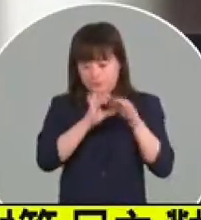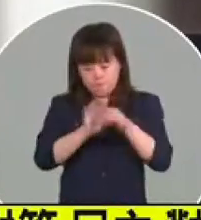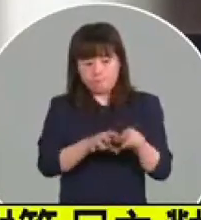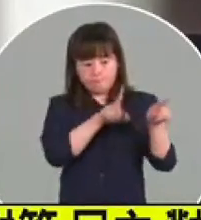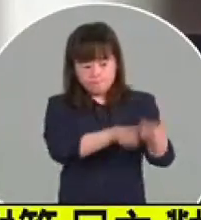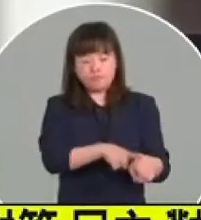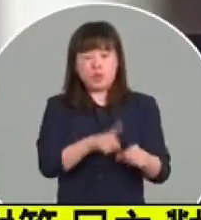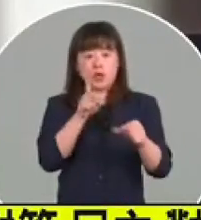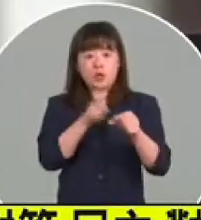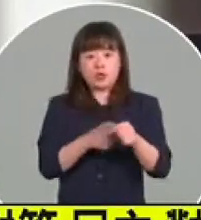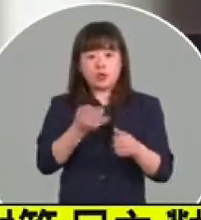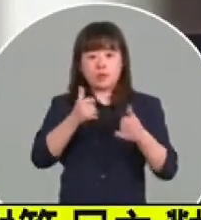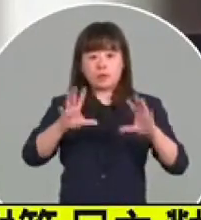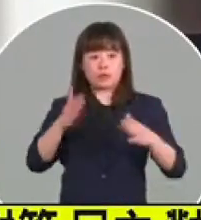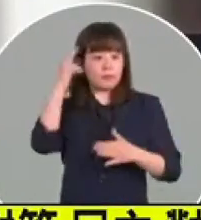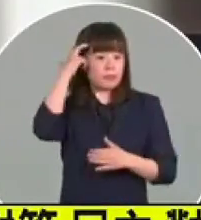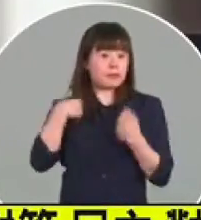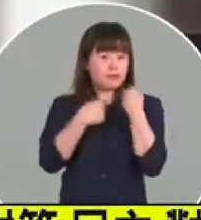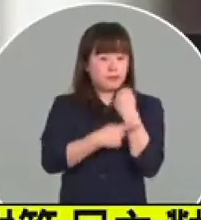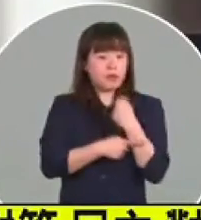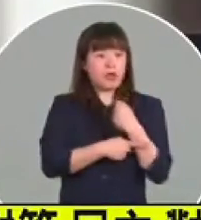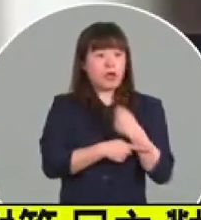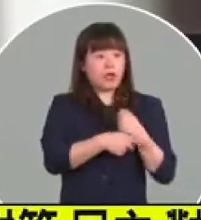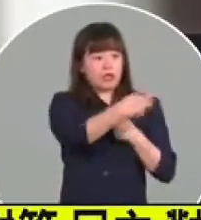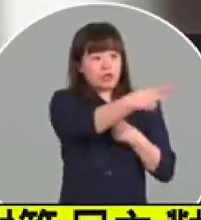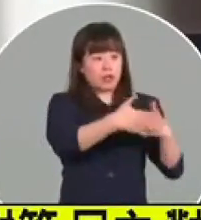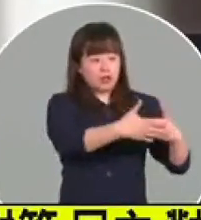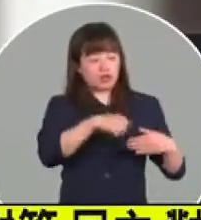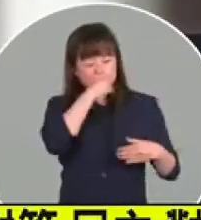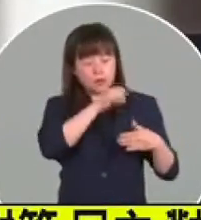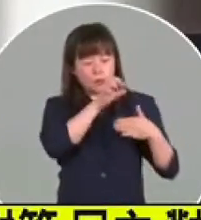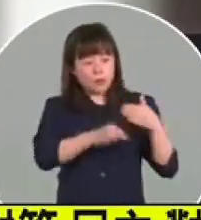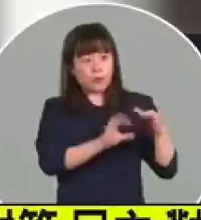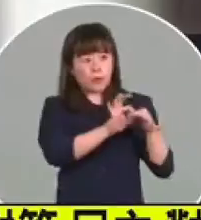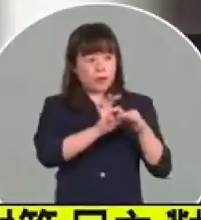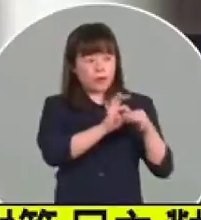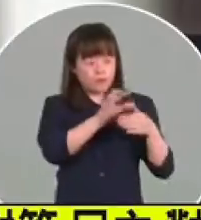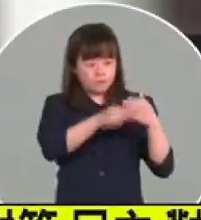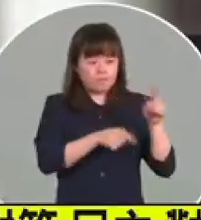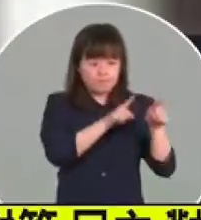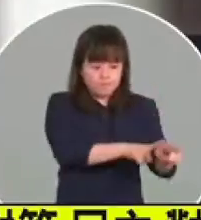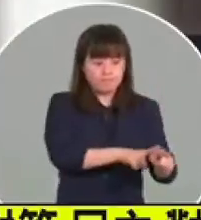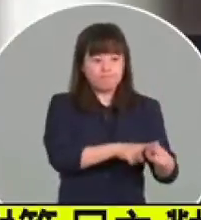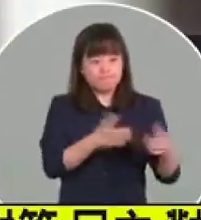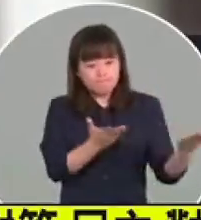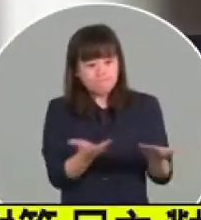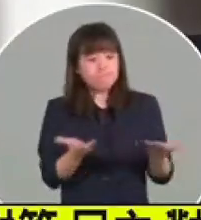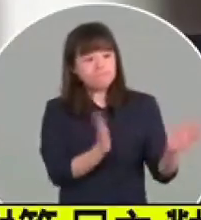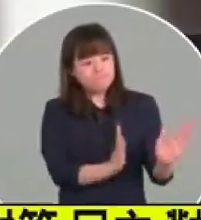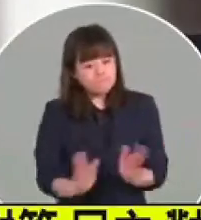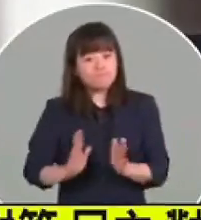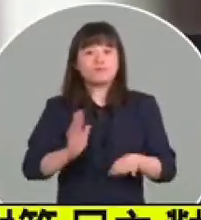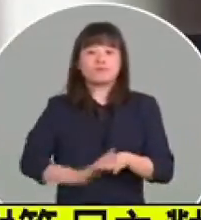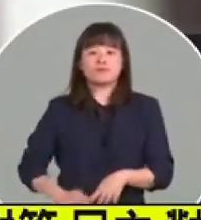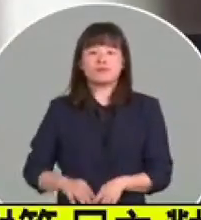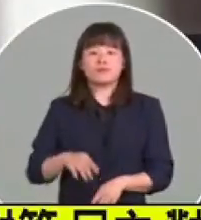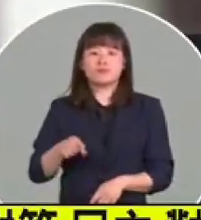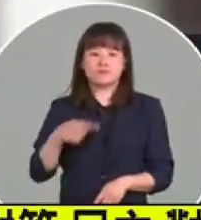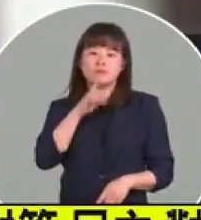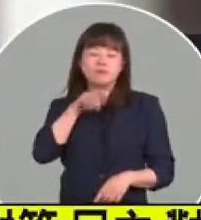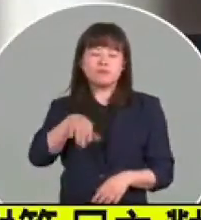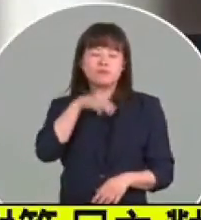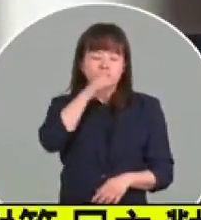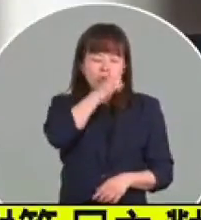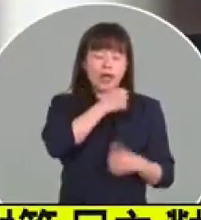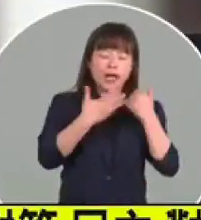续遵循中华民国宪法与两岸关系条例来处理两岸事务，这是我们维